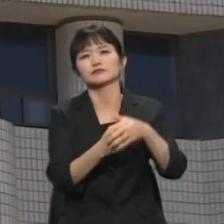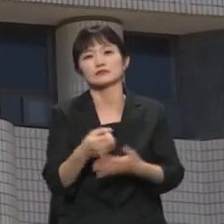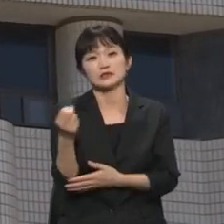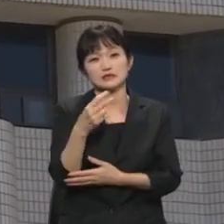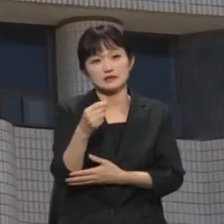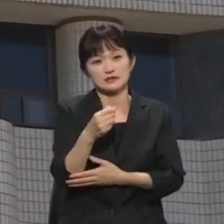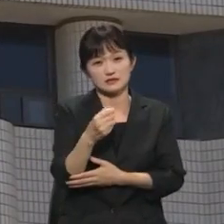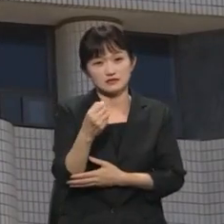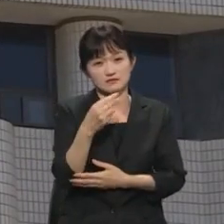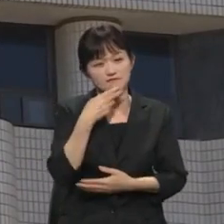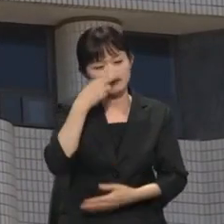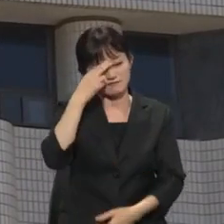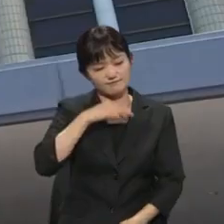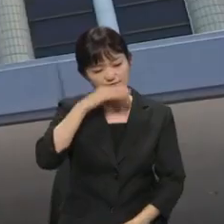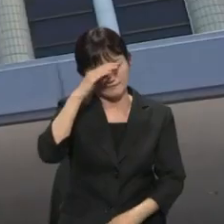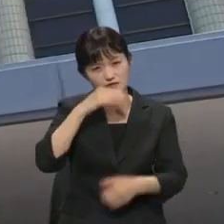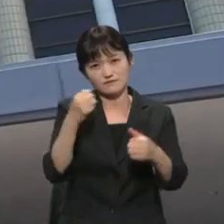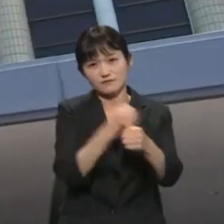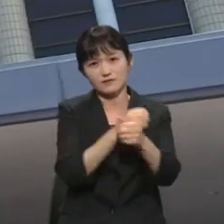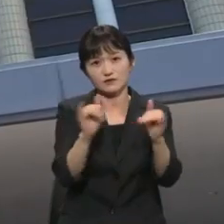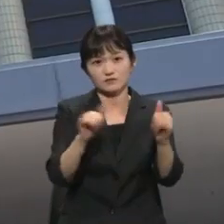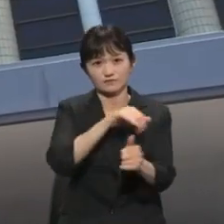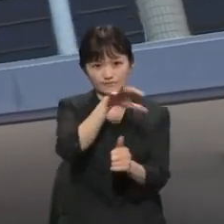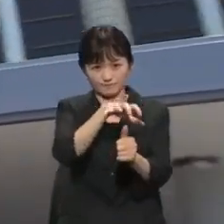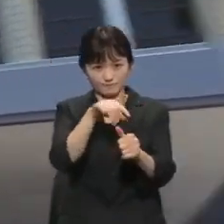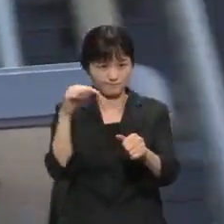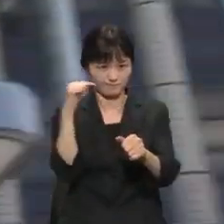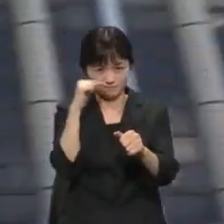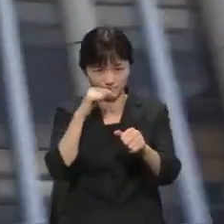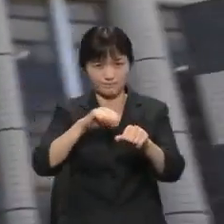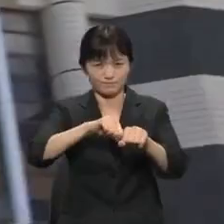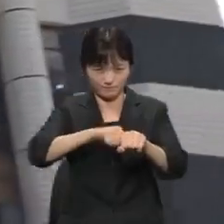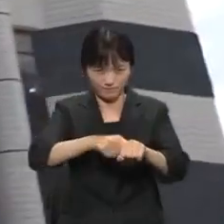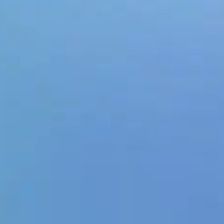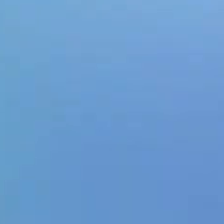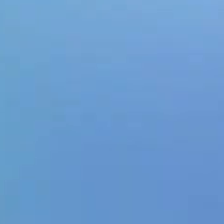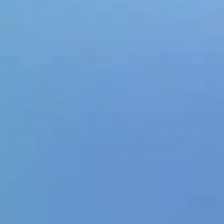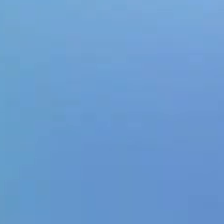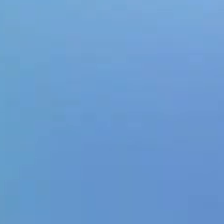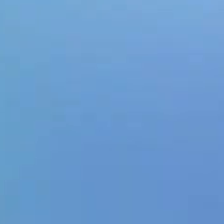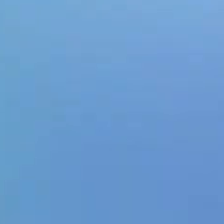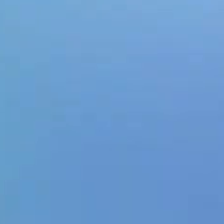고질적인 주치폭력배에 구속 등 엄정 대응에 나서겠다고 밝혔습니다.